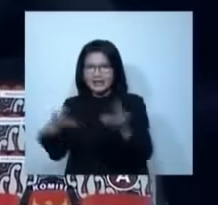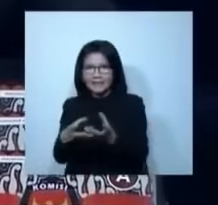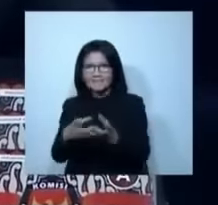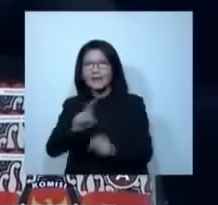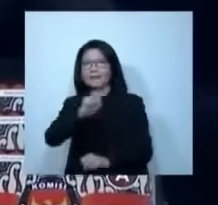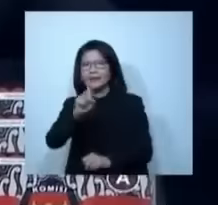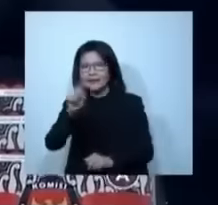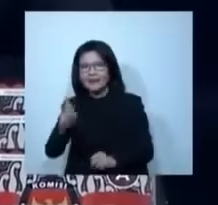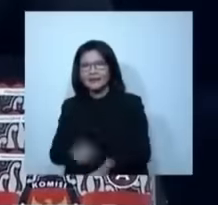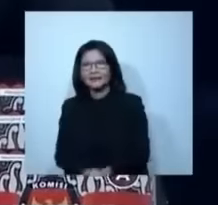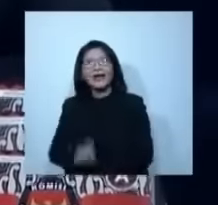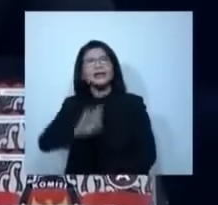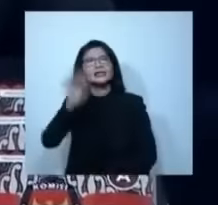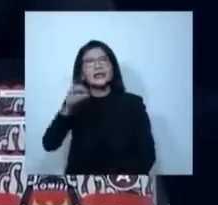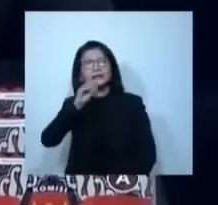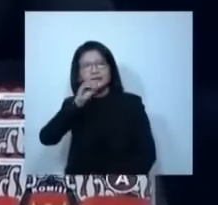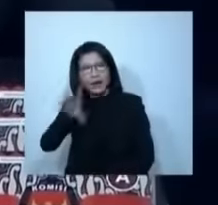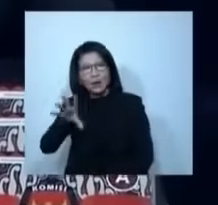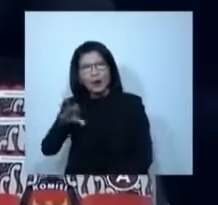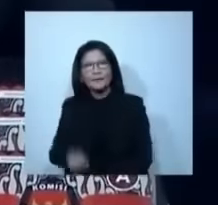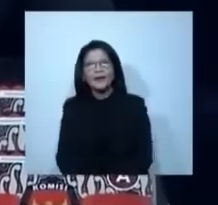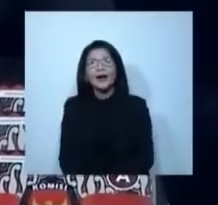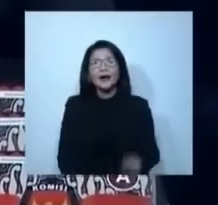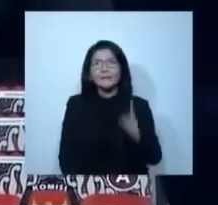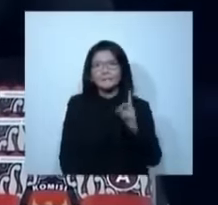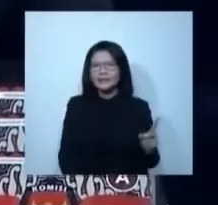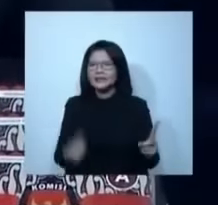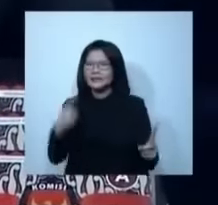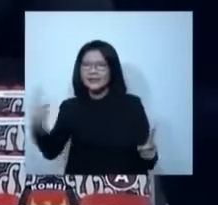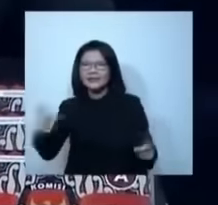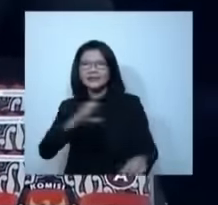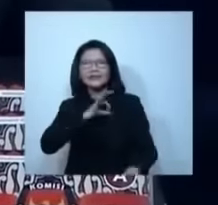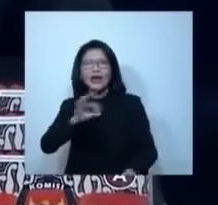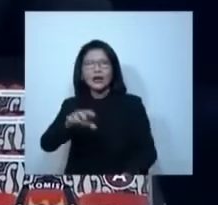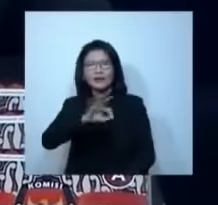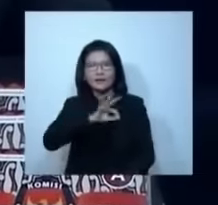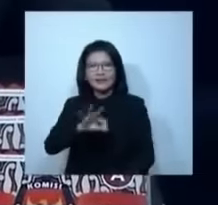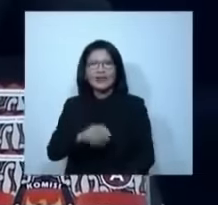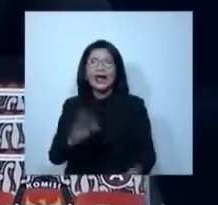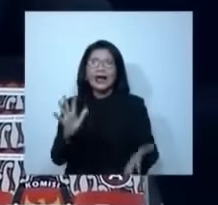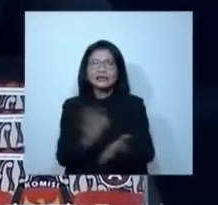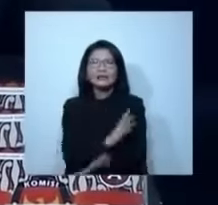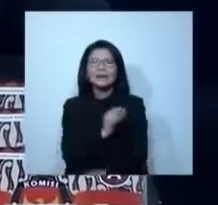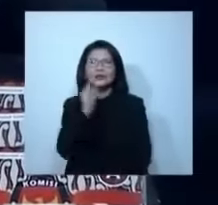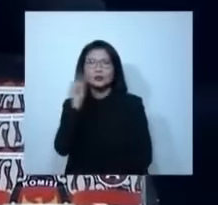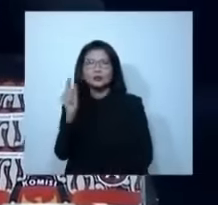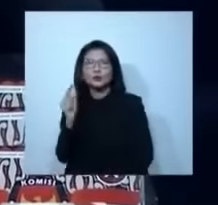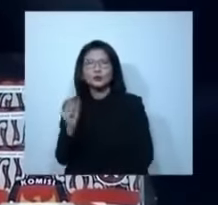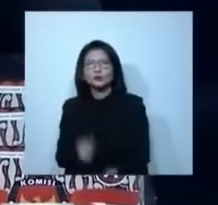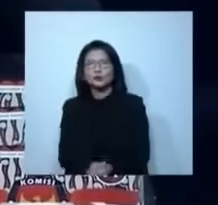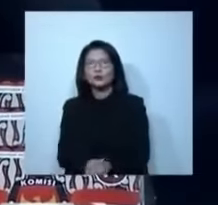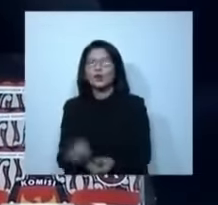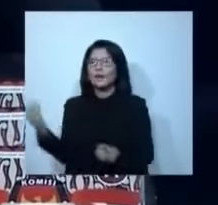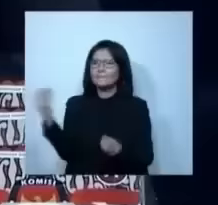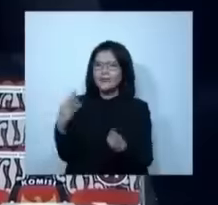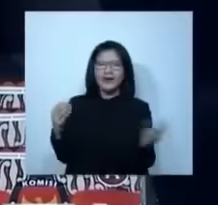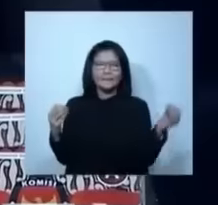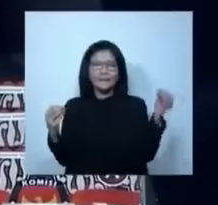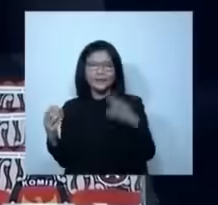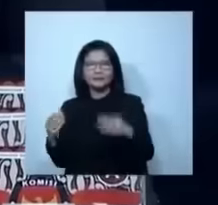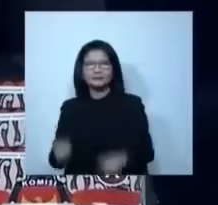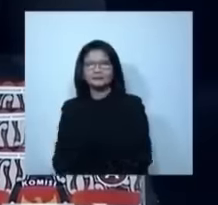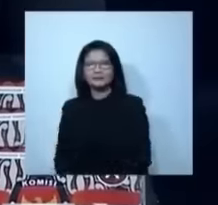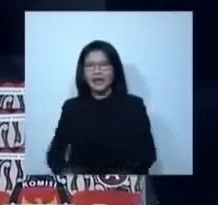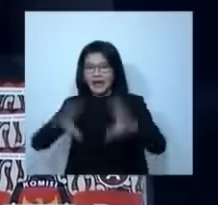panelis. Selain menjawab pertanyaan, masing-masing calon presiden juga diberikan kesempatan untuk saling menanggapi. Ya,